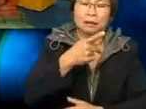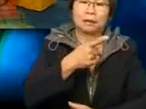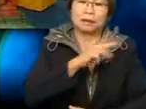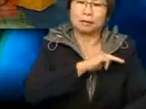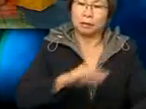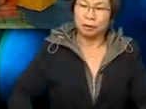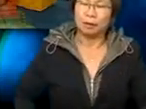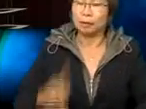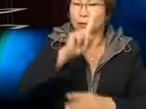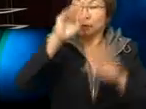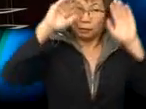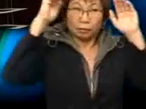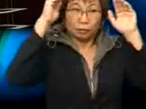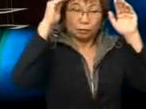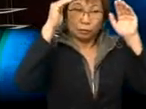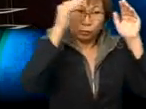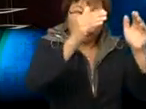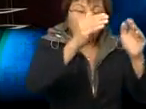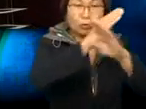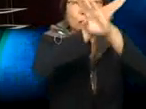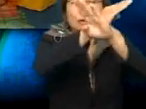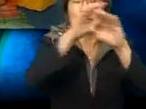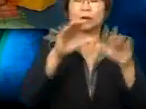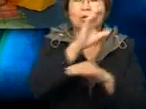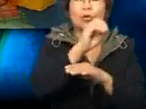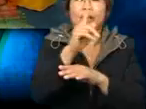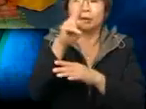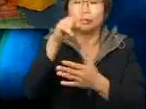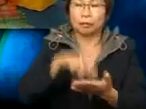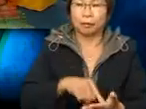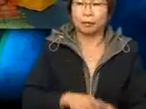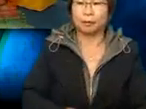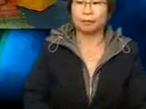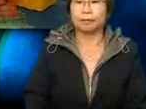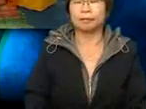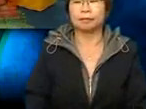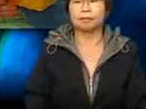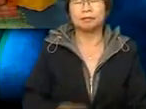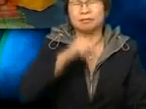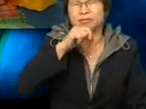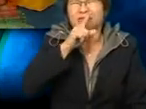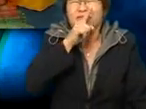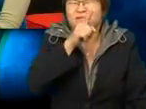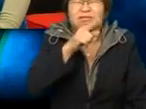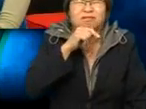yang ditubuhkan untuk membela golongan kurang upaya ini? Tak pastilah Kak